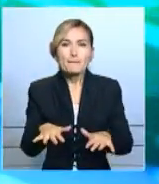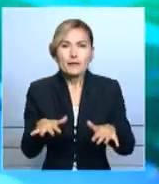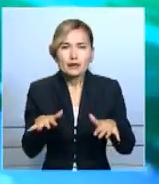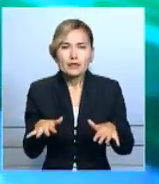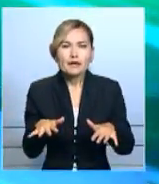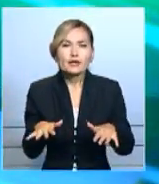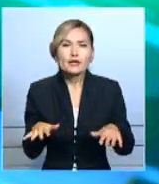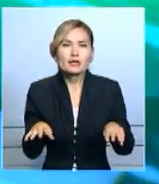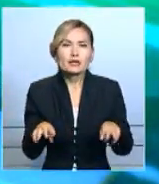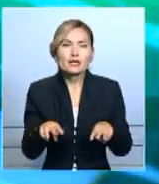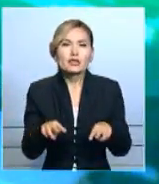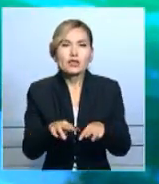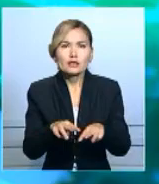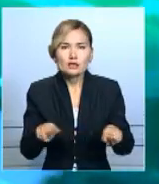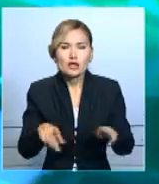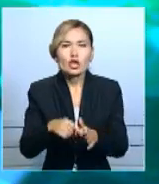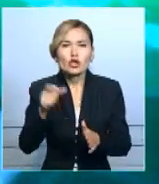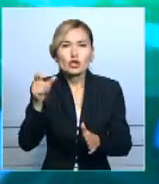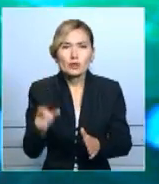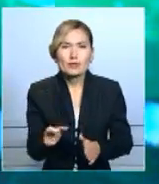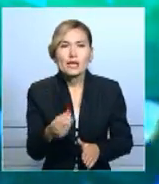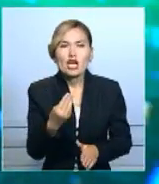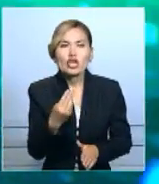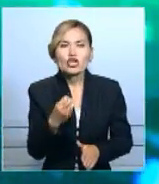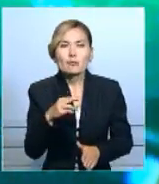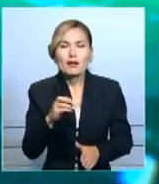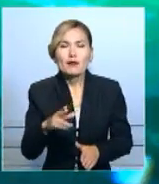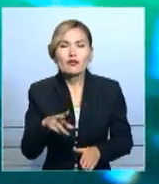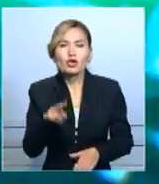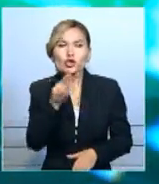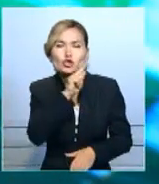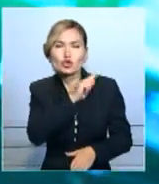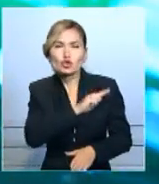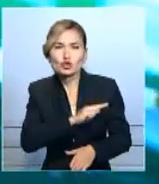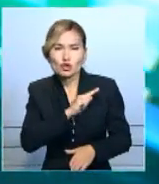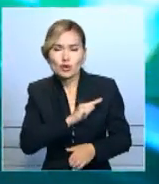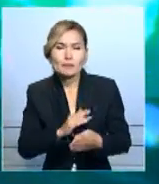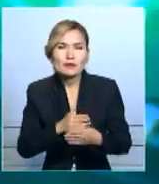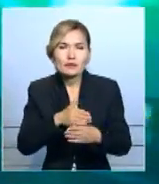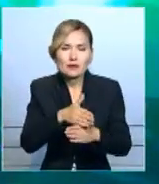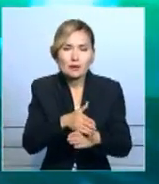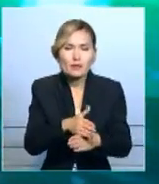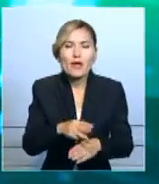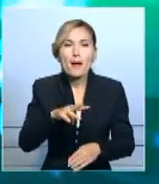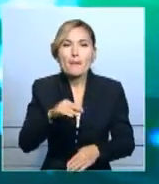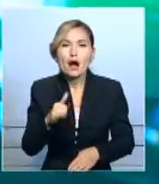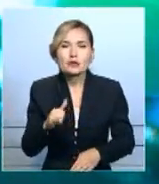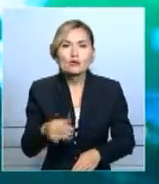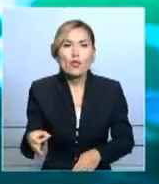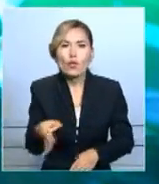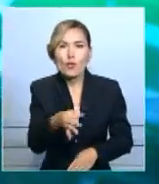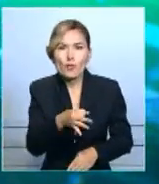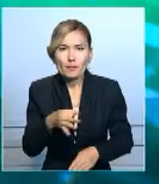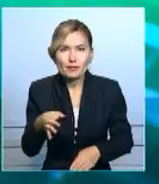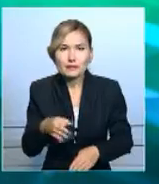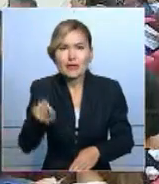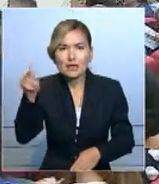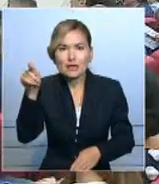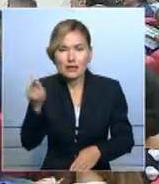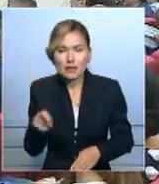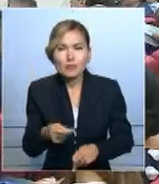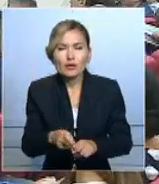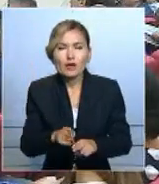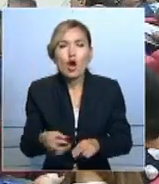Парламент сенатының депутаты Бақтыбай Шелпеков жұмыс сапарымен Маңғыстау облысында жүр. Сенатор өңірлік мәслихат сессиясына қатысып, облыс әкімінің